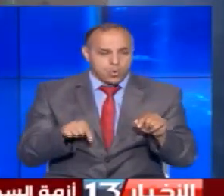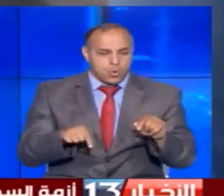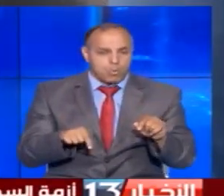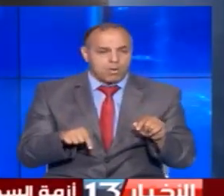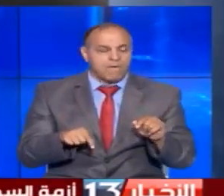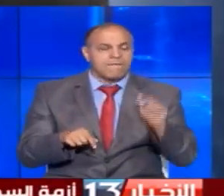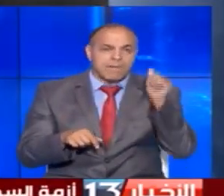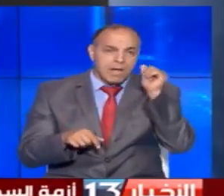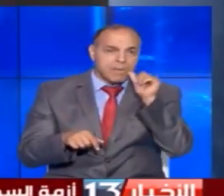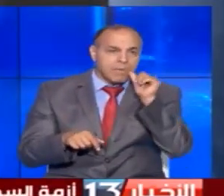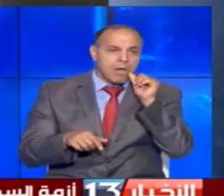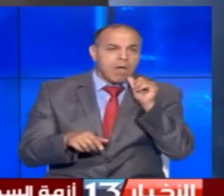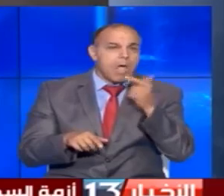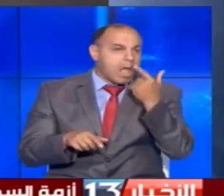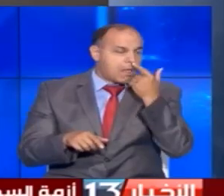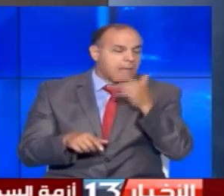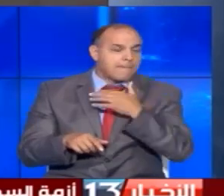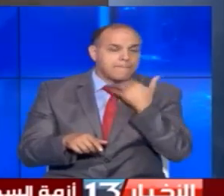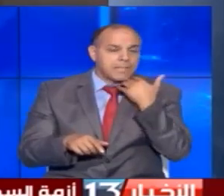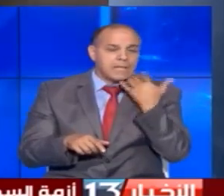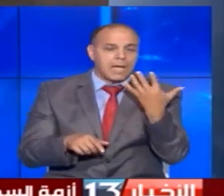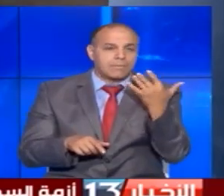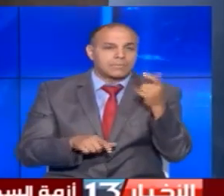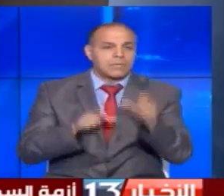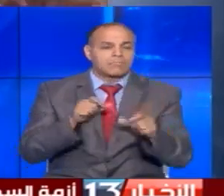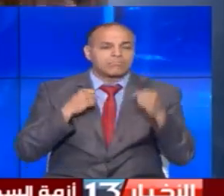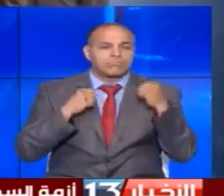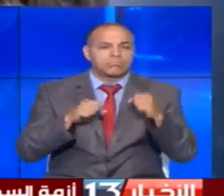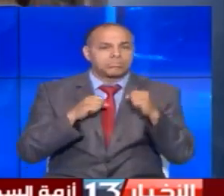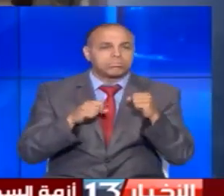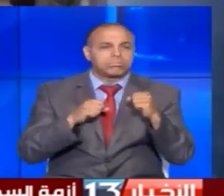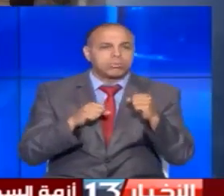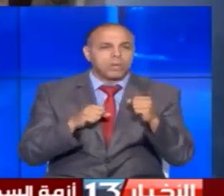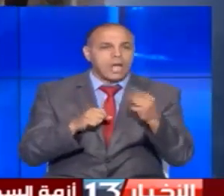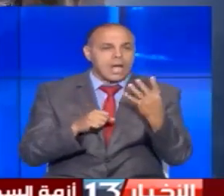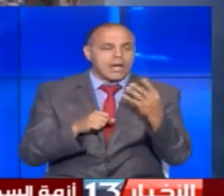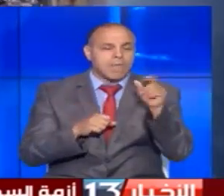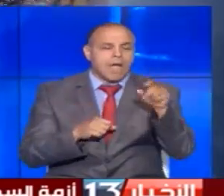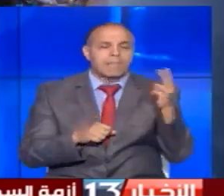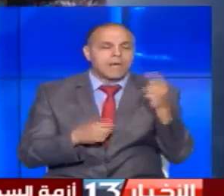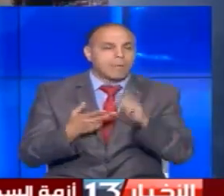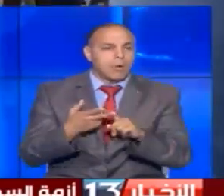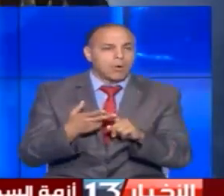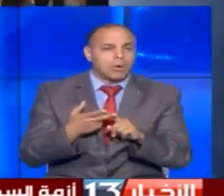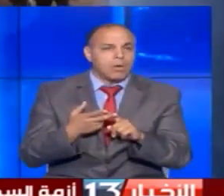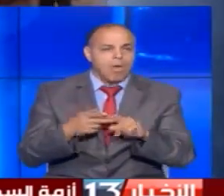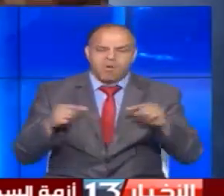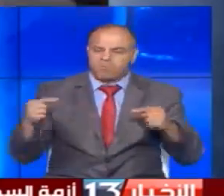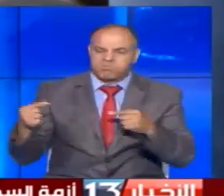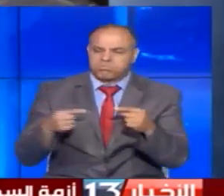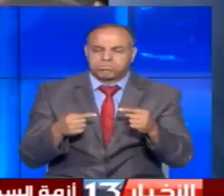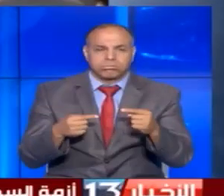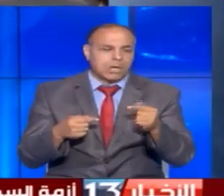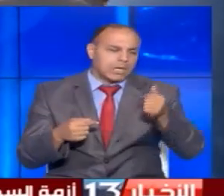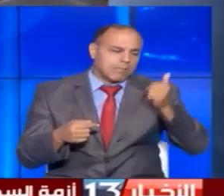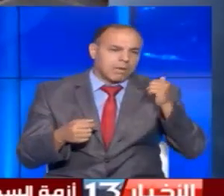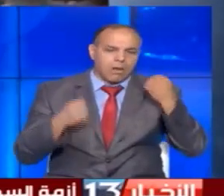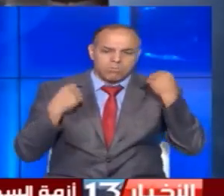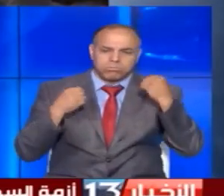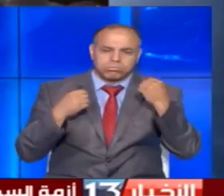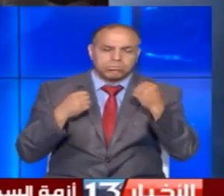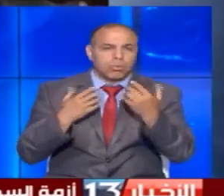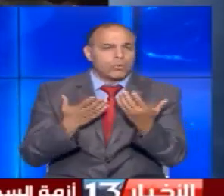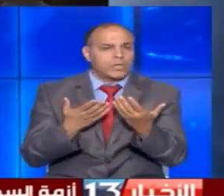على خلفيه مقتل خمسه متظاهرين بينهم اربعه طلب اه في احداث عنف صاحبت امس تظاهره طلابيه